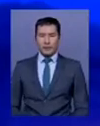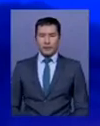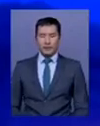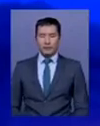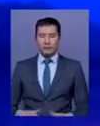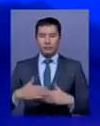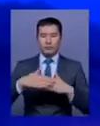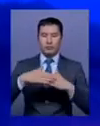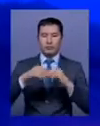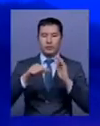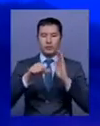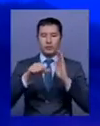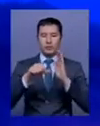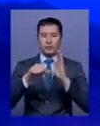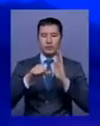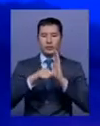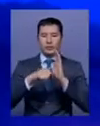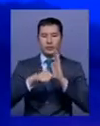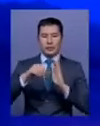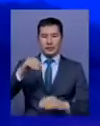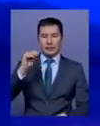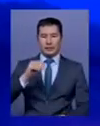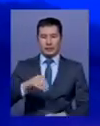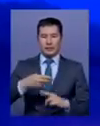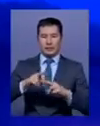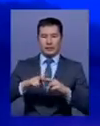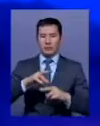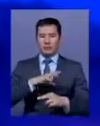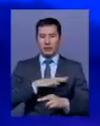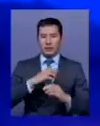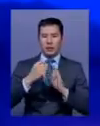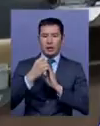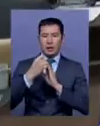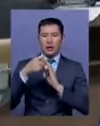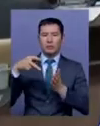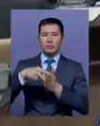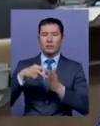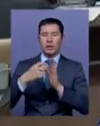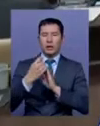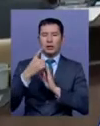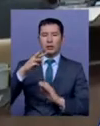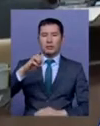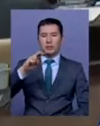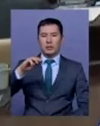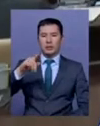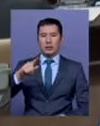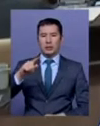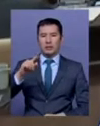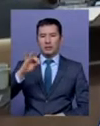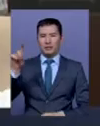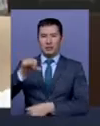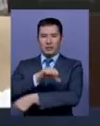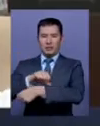Около 600 тысяч наименований некачественных и небезопасных товаров на 11 миллиардов тенге завезли в Казахстан. Такие цифры сегодня в